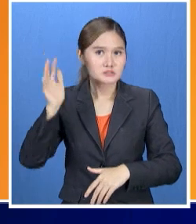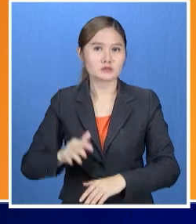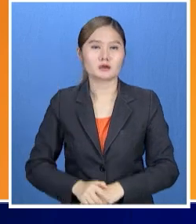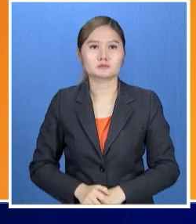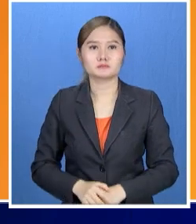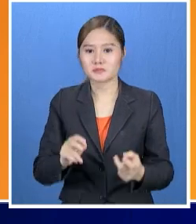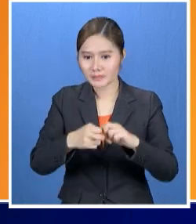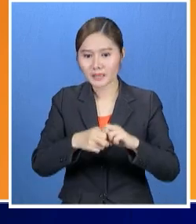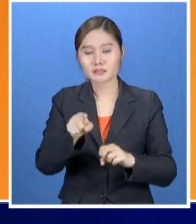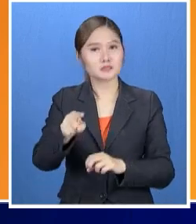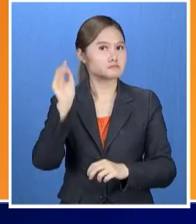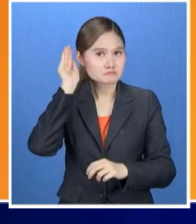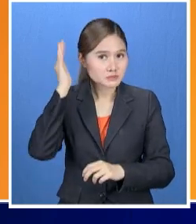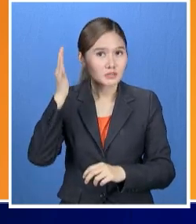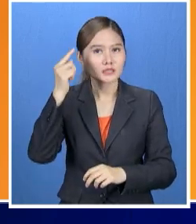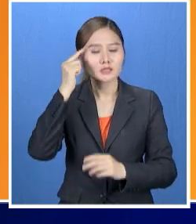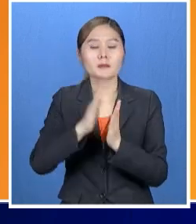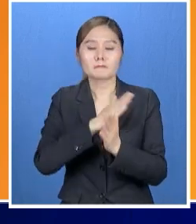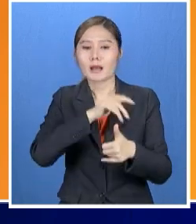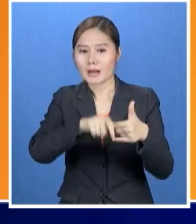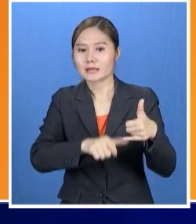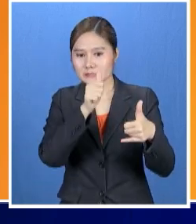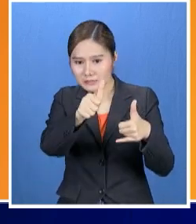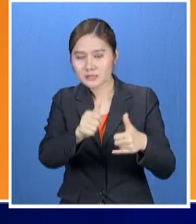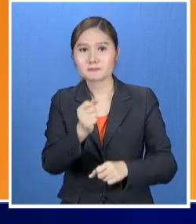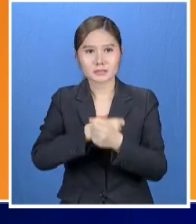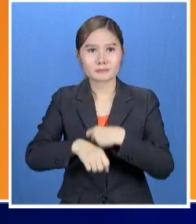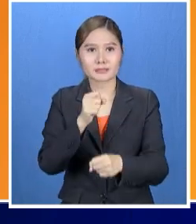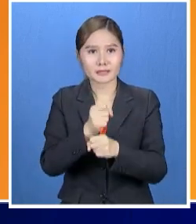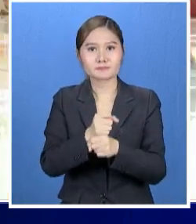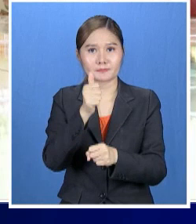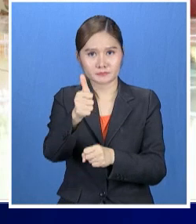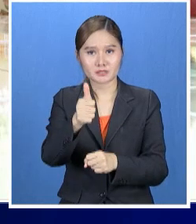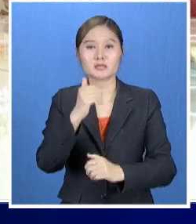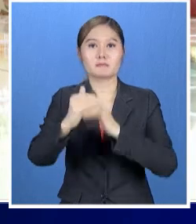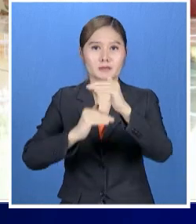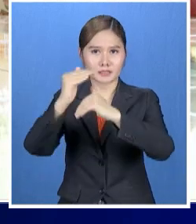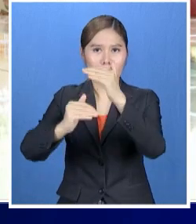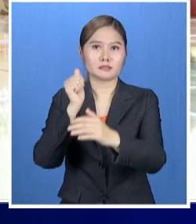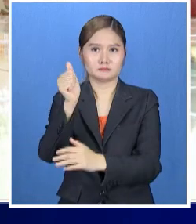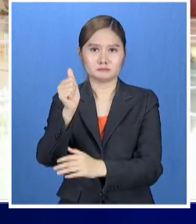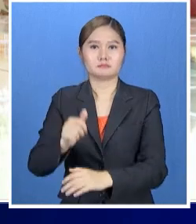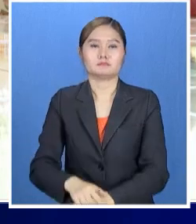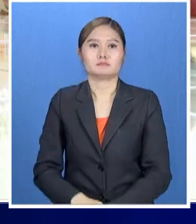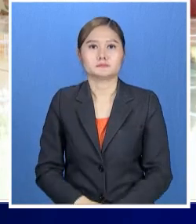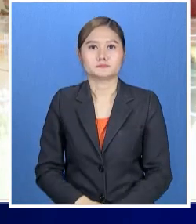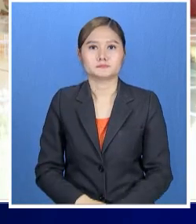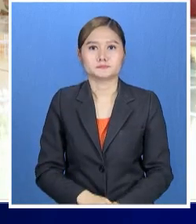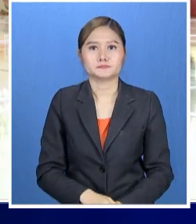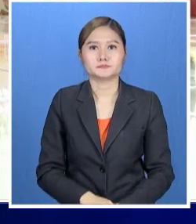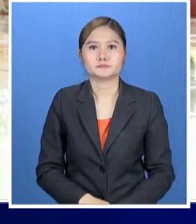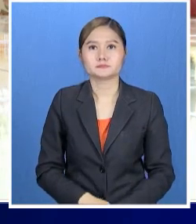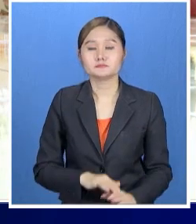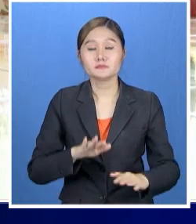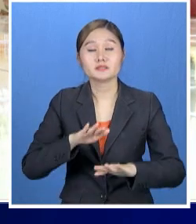ชาวบ้านไม่เชื่อว่ามีกรณีแบบนี้เชื่อว่าท่านเป็นพระดีพระนักปฏิบัติพระนักพัฒนานะฮะอ้าวส่วน